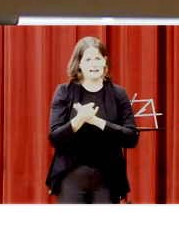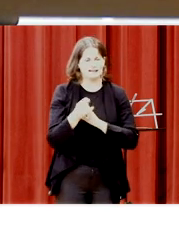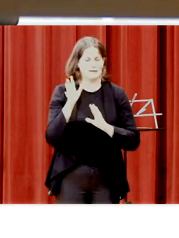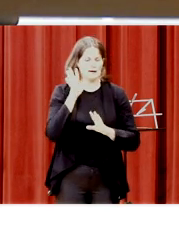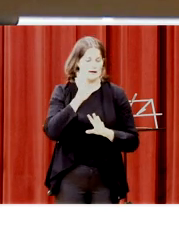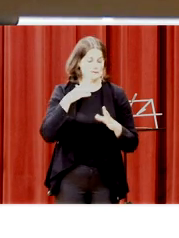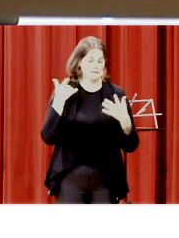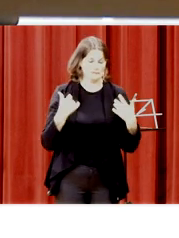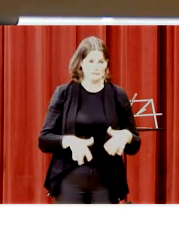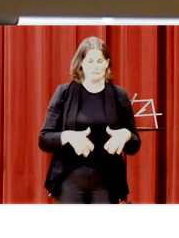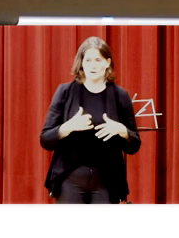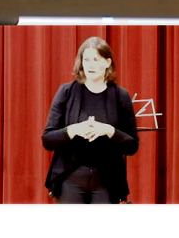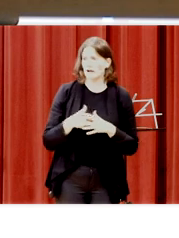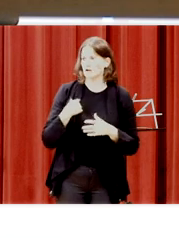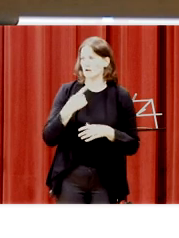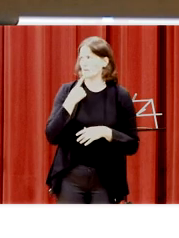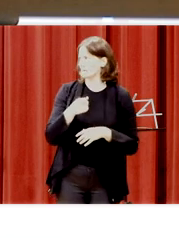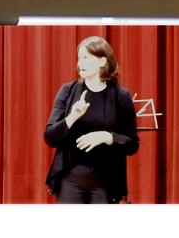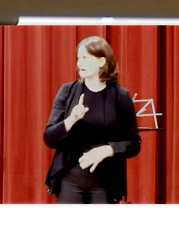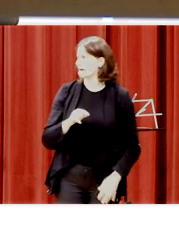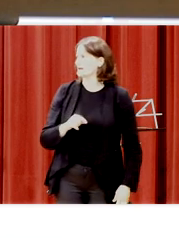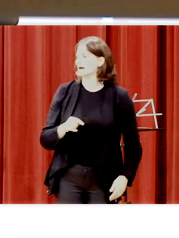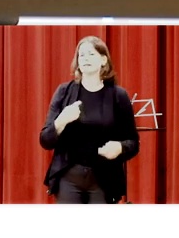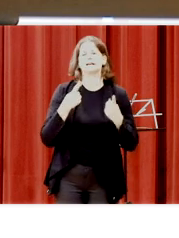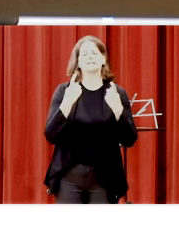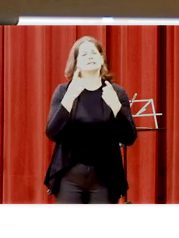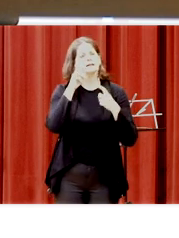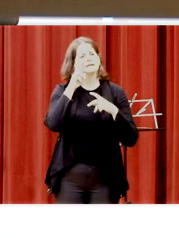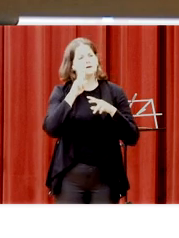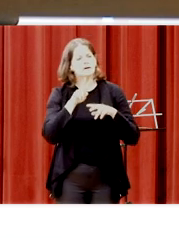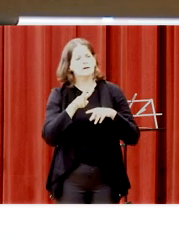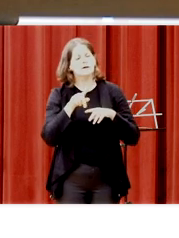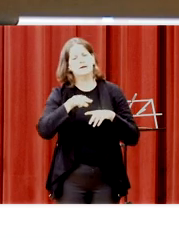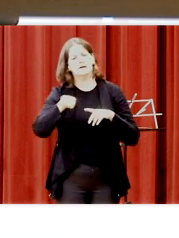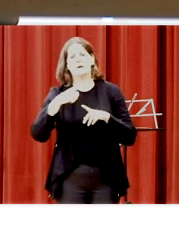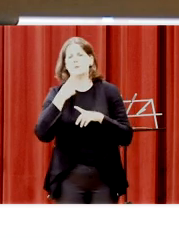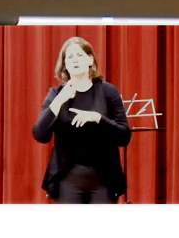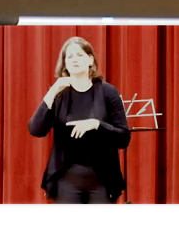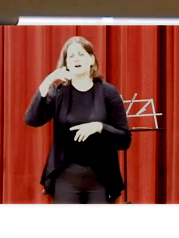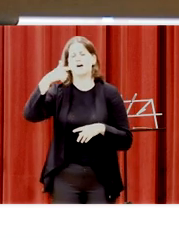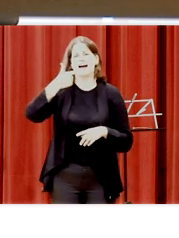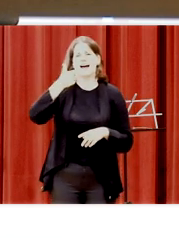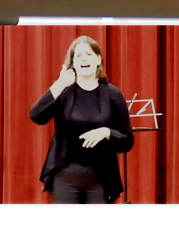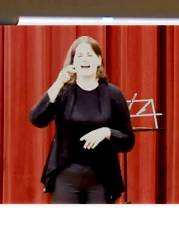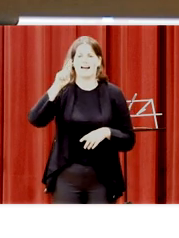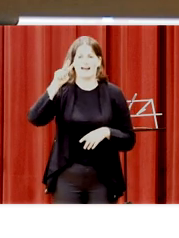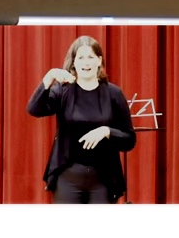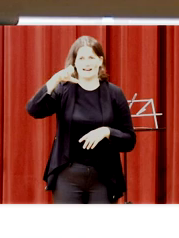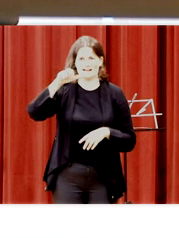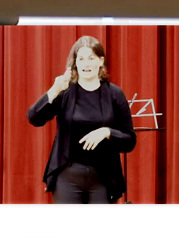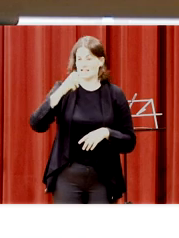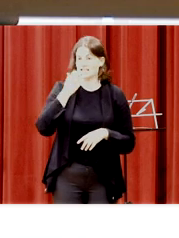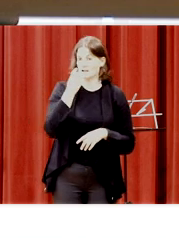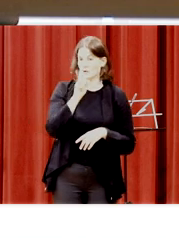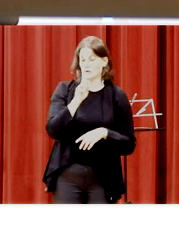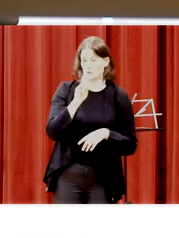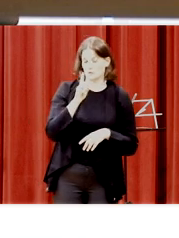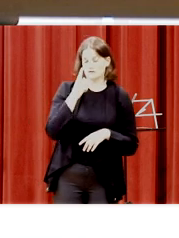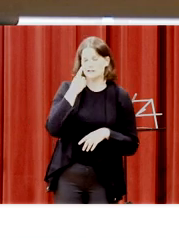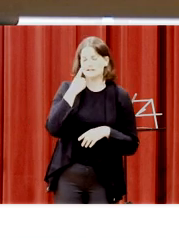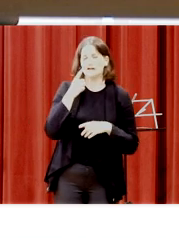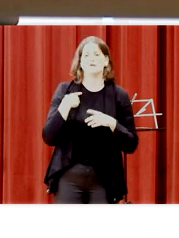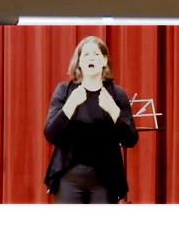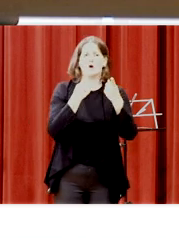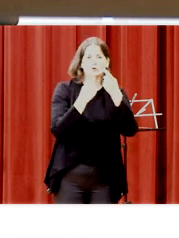no ho coneixeu, és una gran consultora estadounidense que el que et diu és, tu li preguntes sobre tecnologia i ella te fa